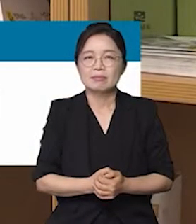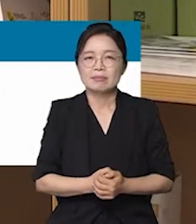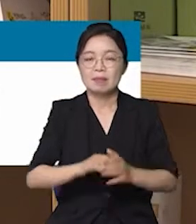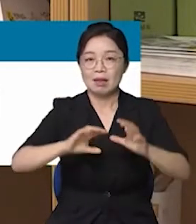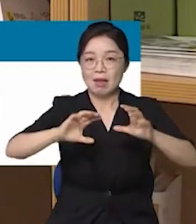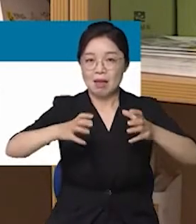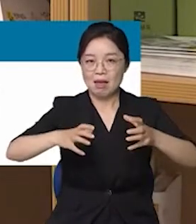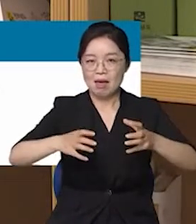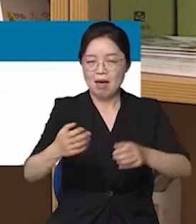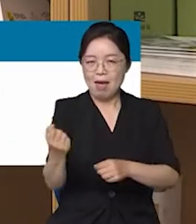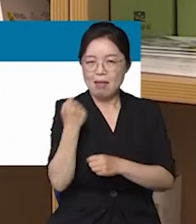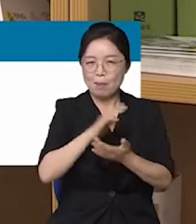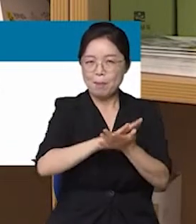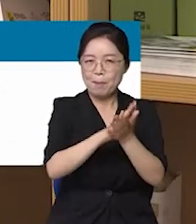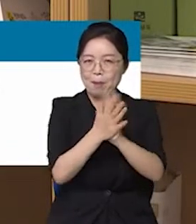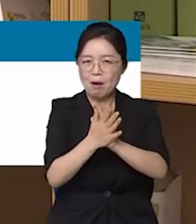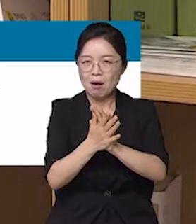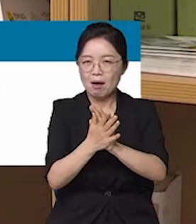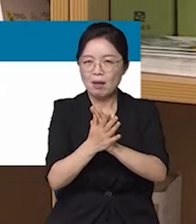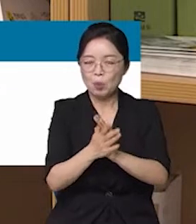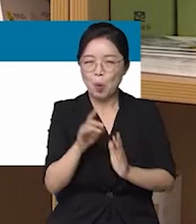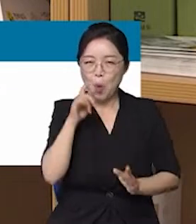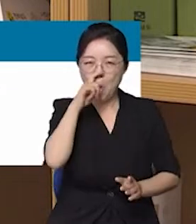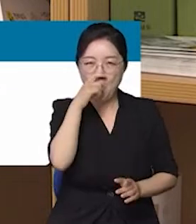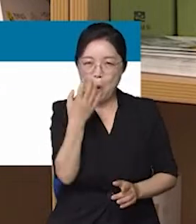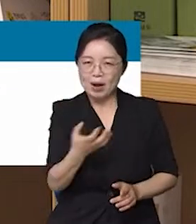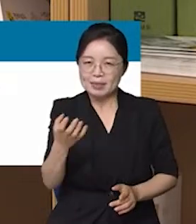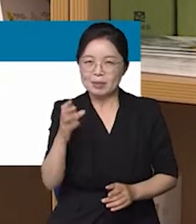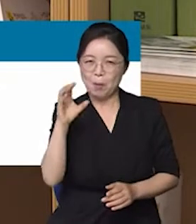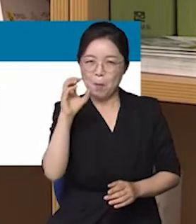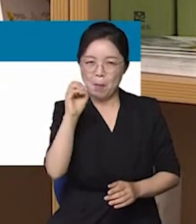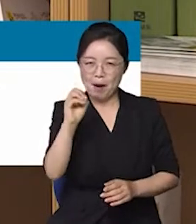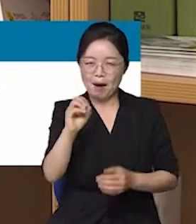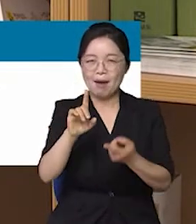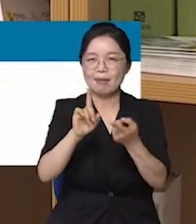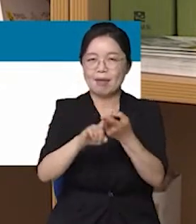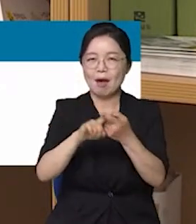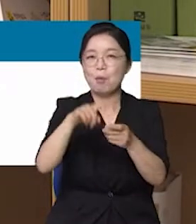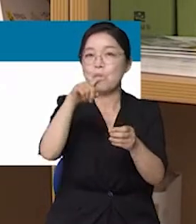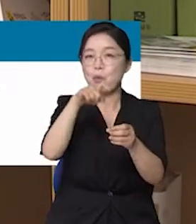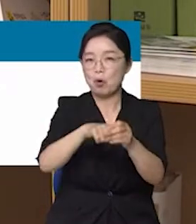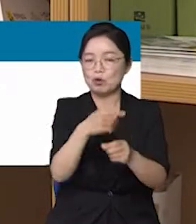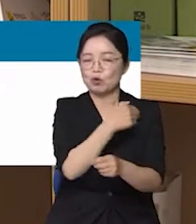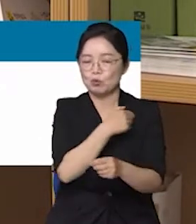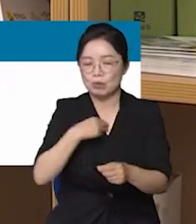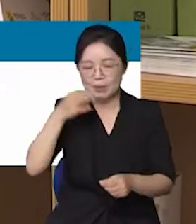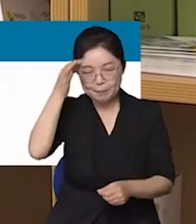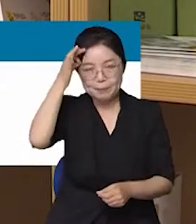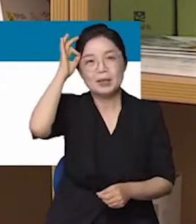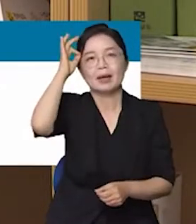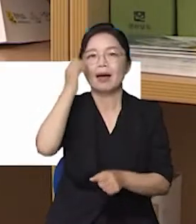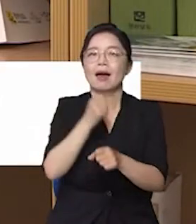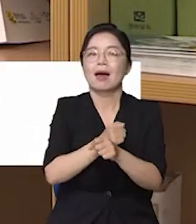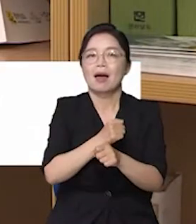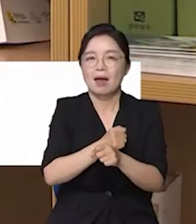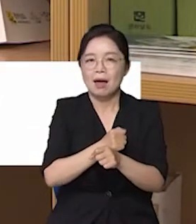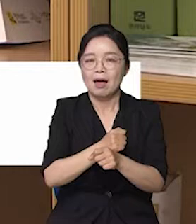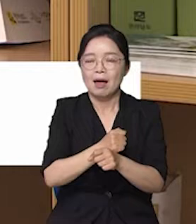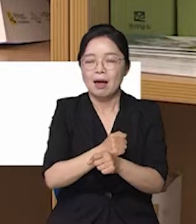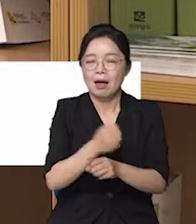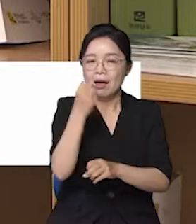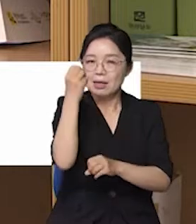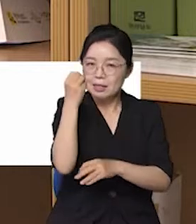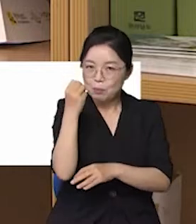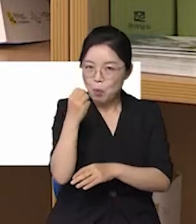에너지 대전환 시대와 탄소 중립에서 꼭 필요한 대학이거든요. 그래서 국가에서도 그런 점들을 충분히 인지해서